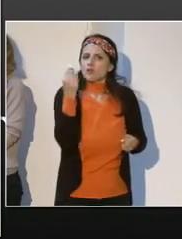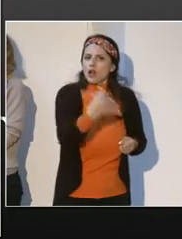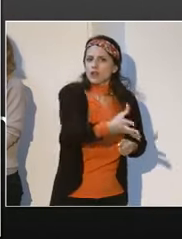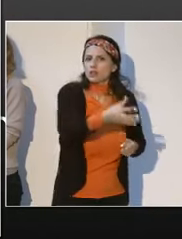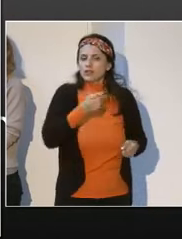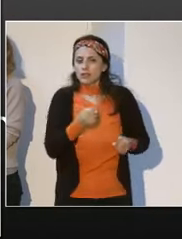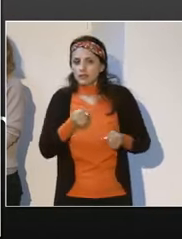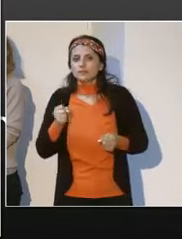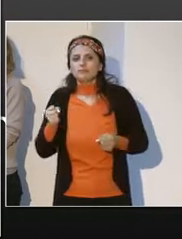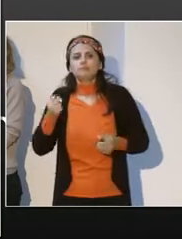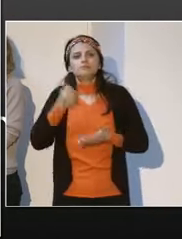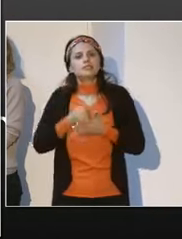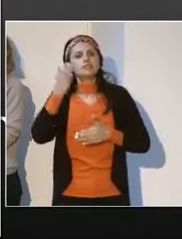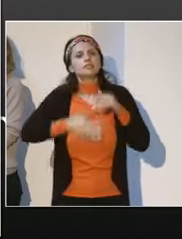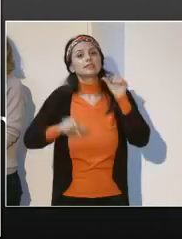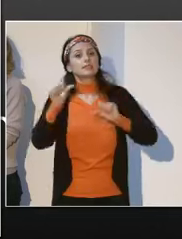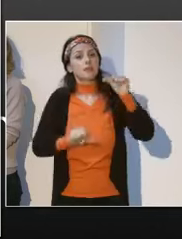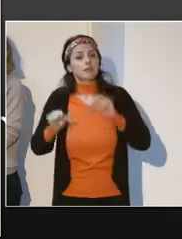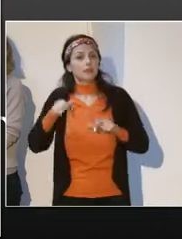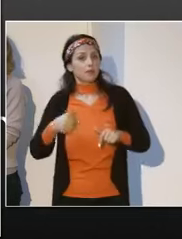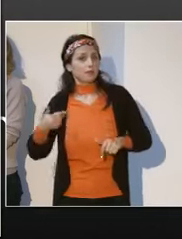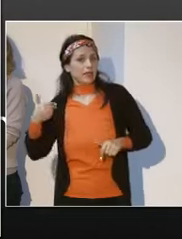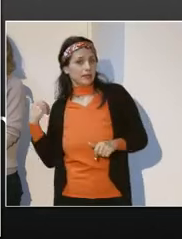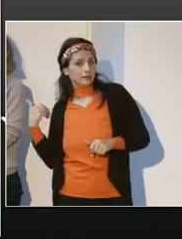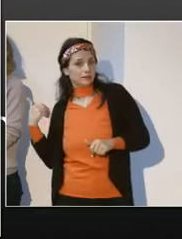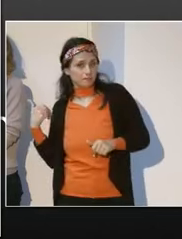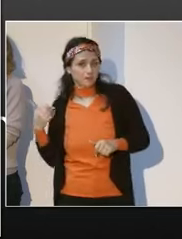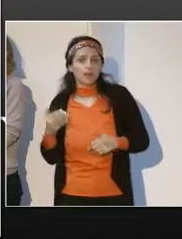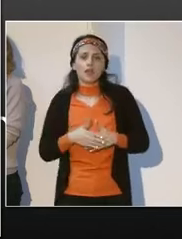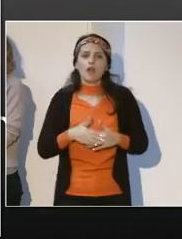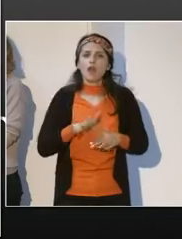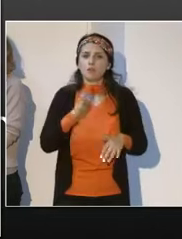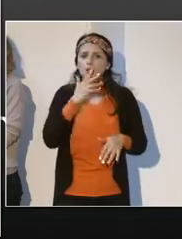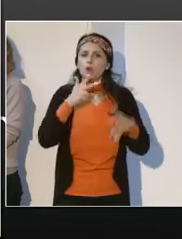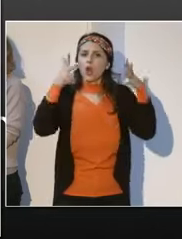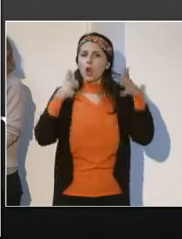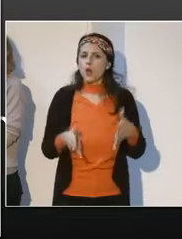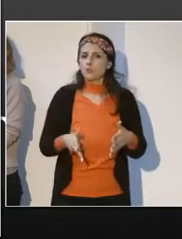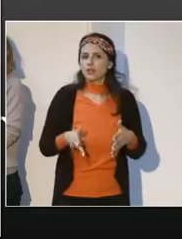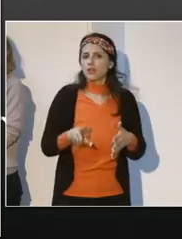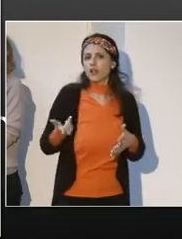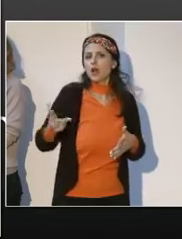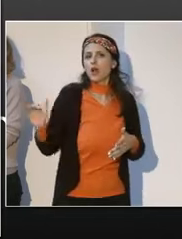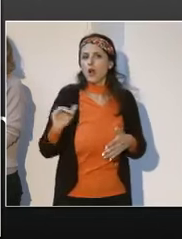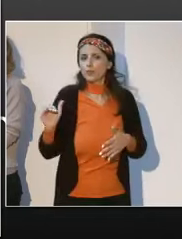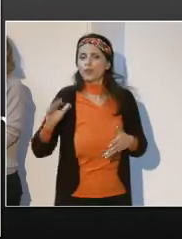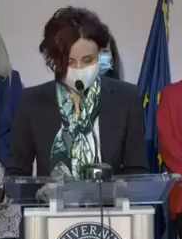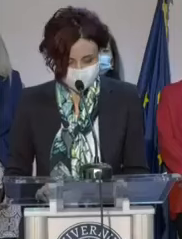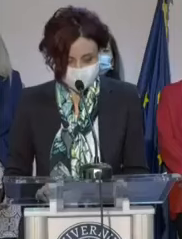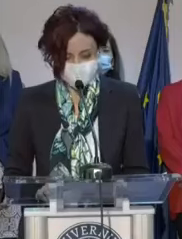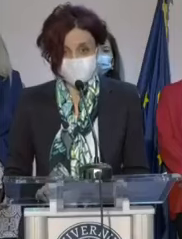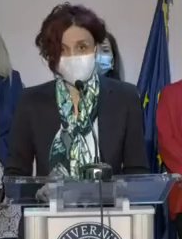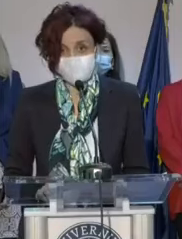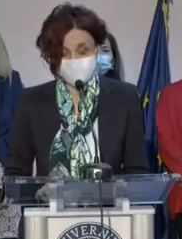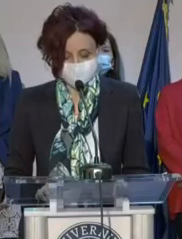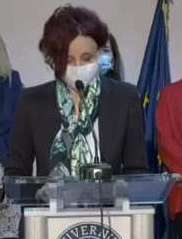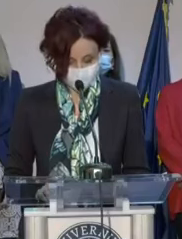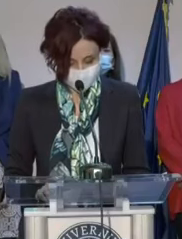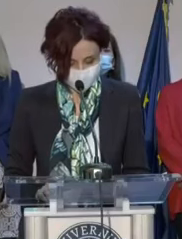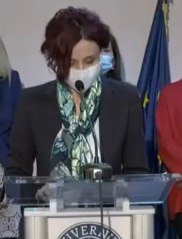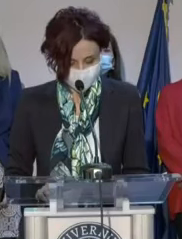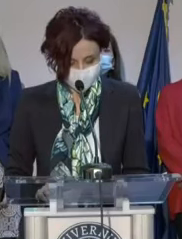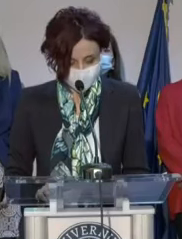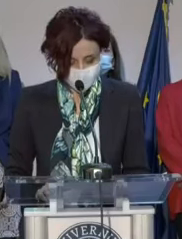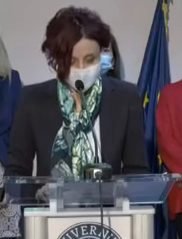acest plan de actiune Avem aproape 8.000 de copii adoptabili au fost revizuite 26000 de dosare